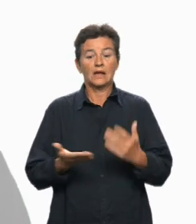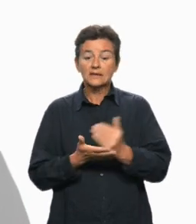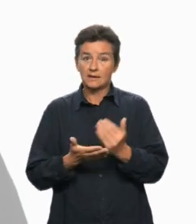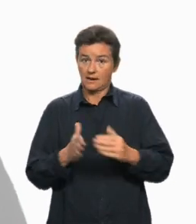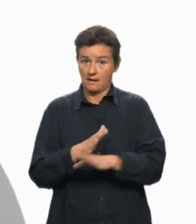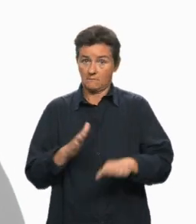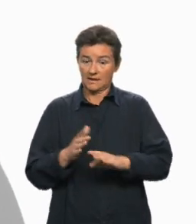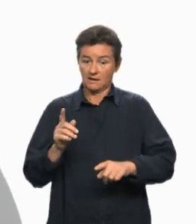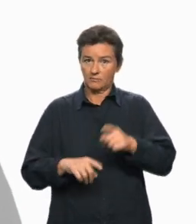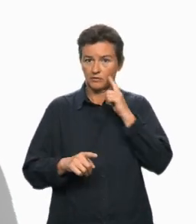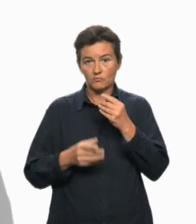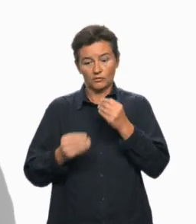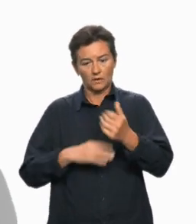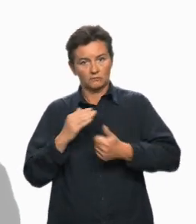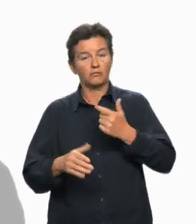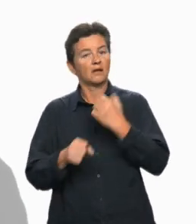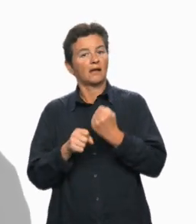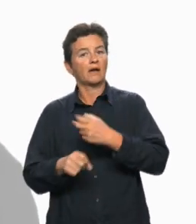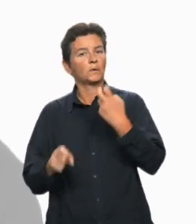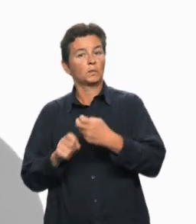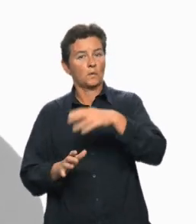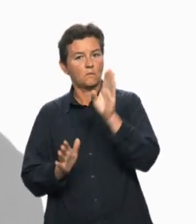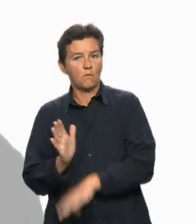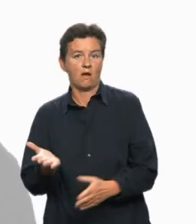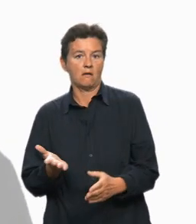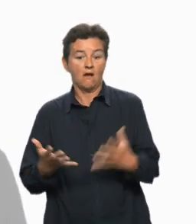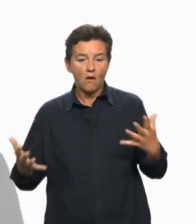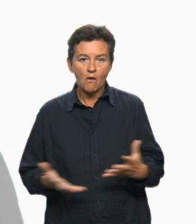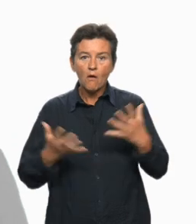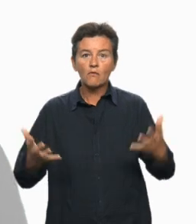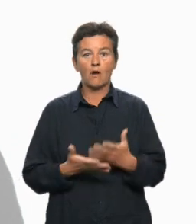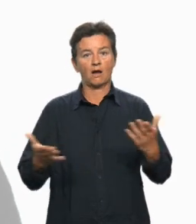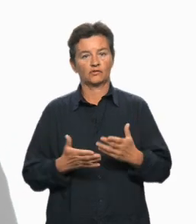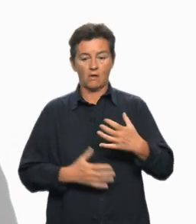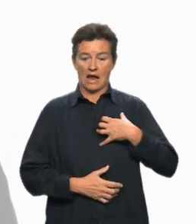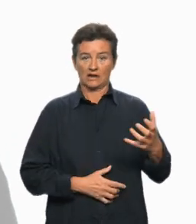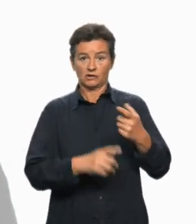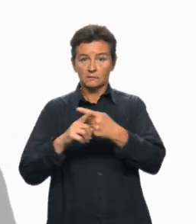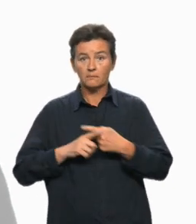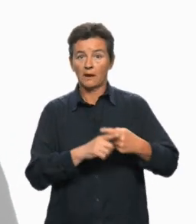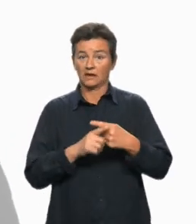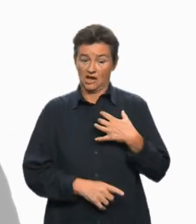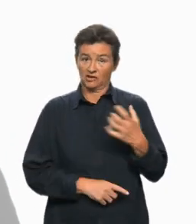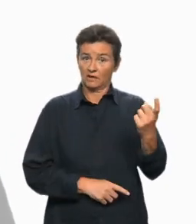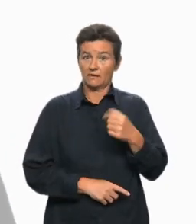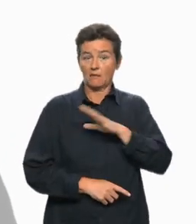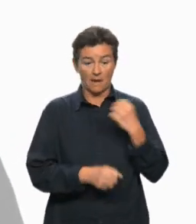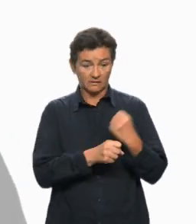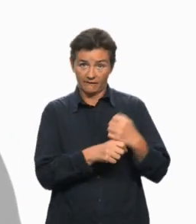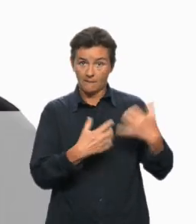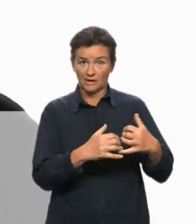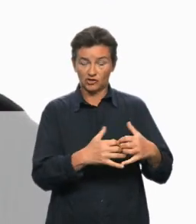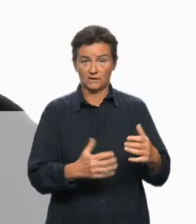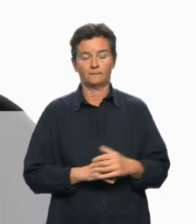de base permettrait de s'émanciper du travail précaire ou pénible et de favoriser la redistribution des richesses créées par les